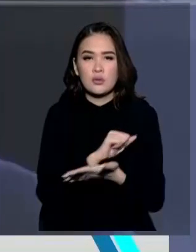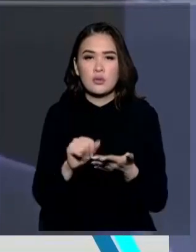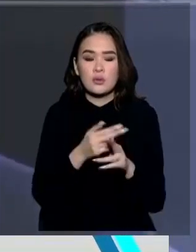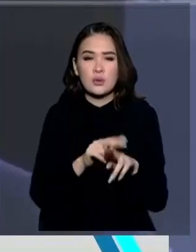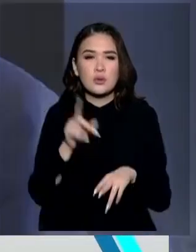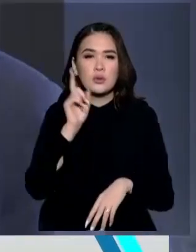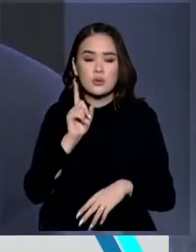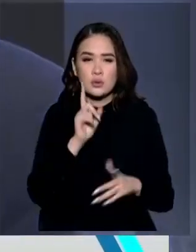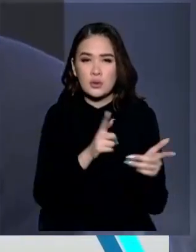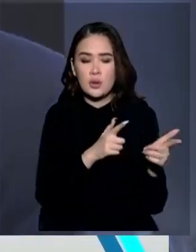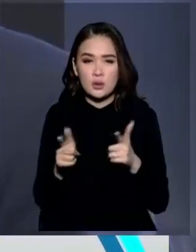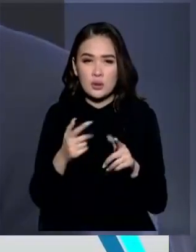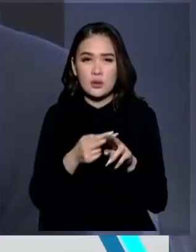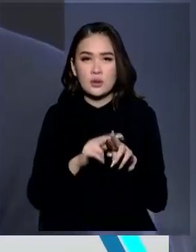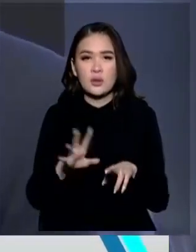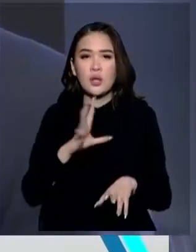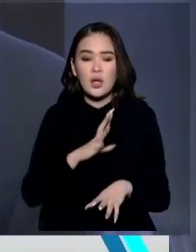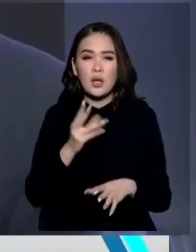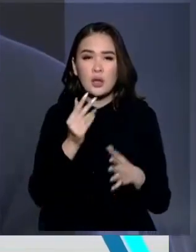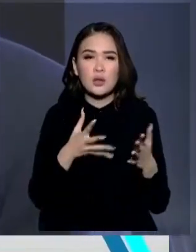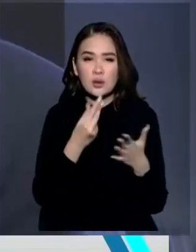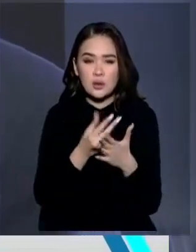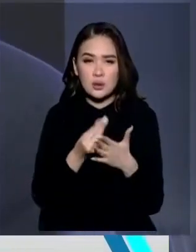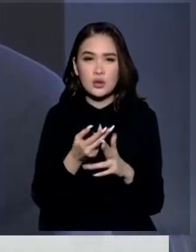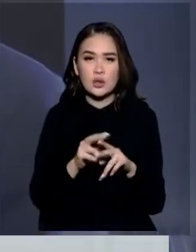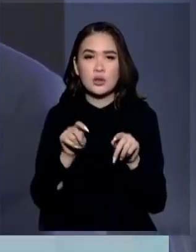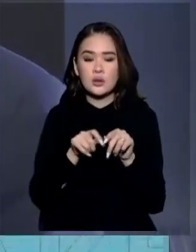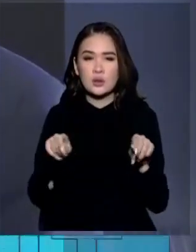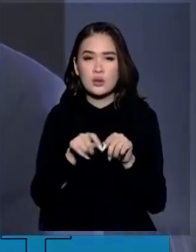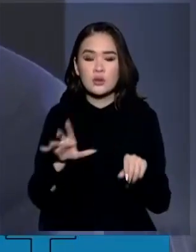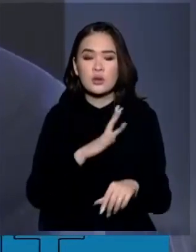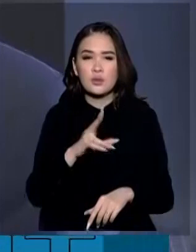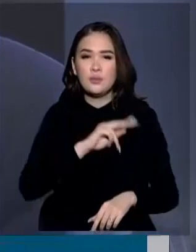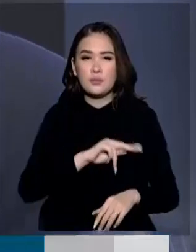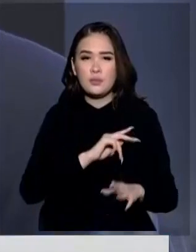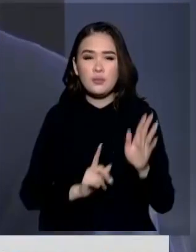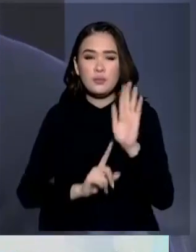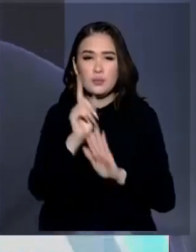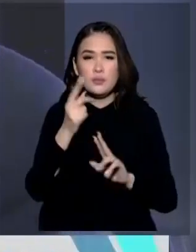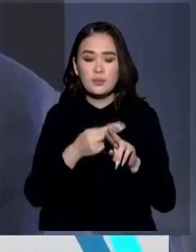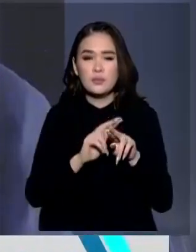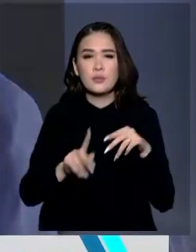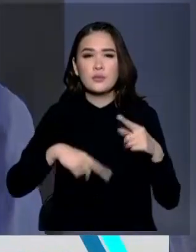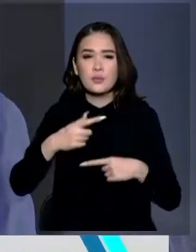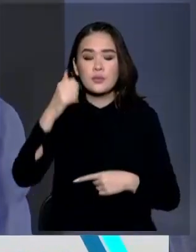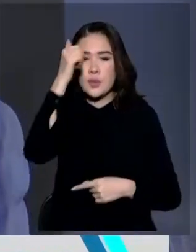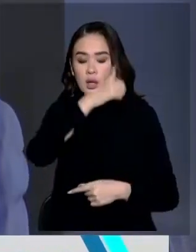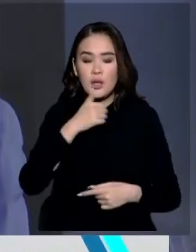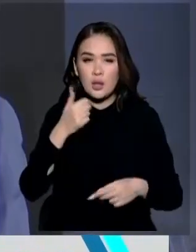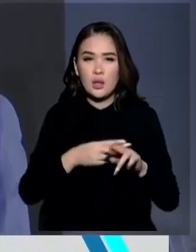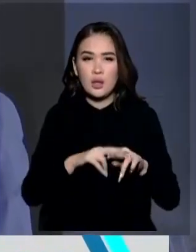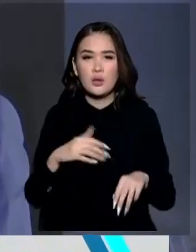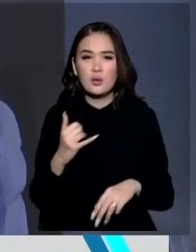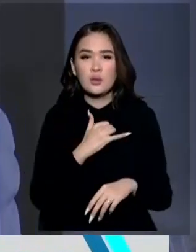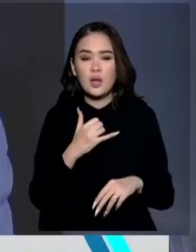әзірленген, дайын, қаражаттылар барлығы шығарылған, енді қазір жұмыстар басталып жатыр. Ал енді келесі жылы біздің